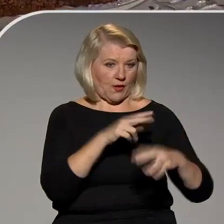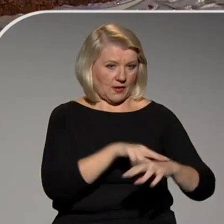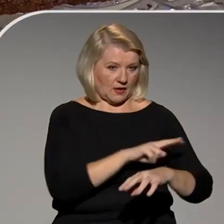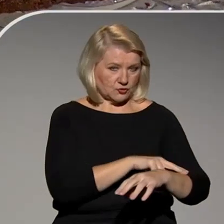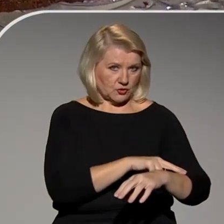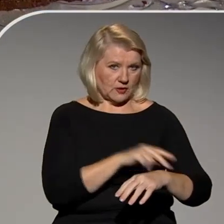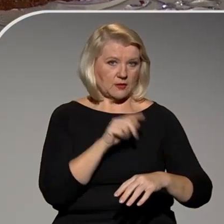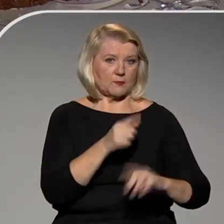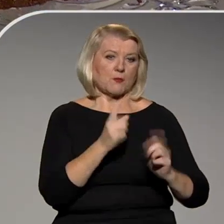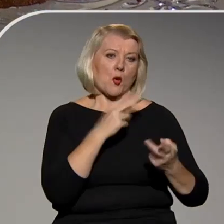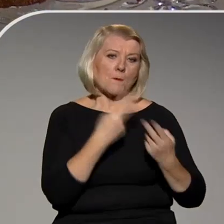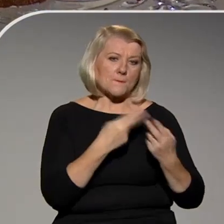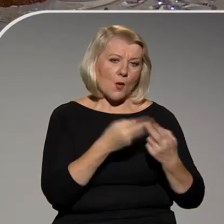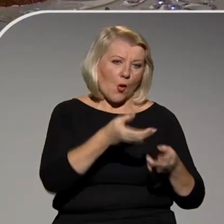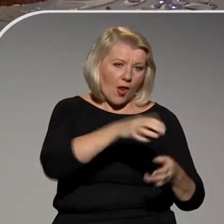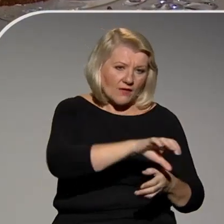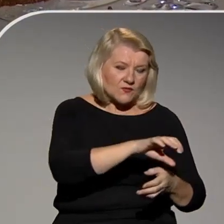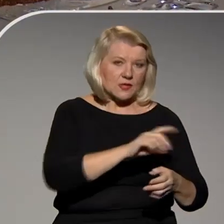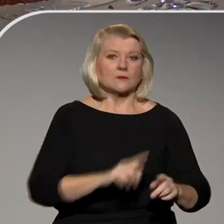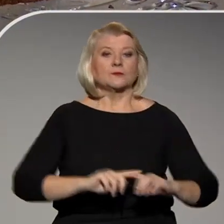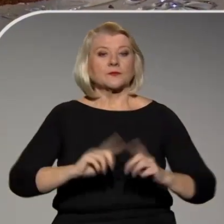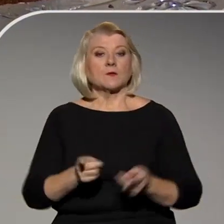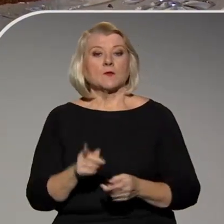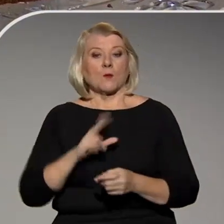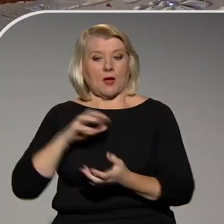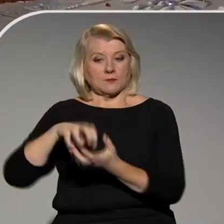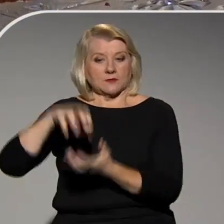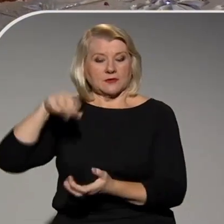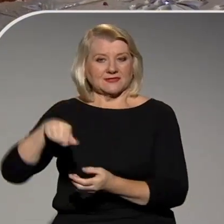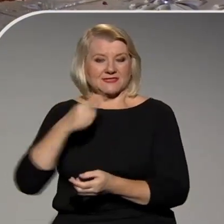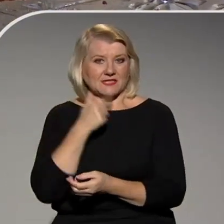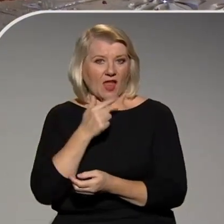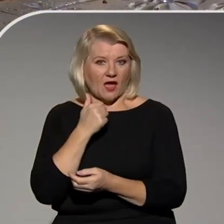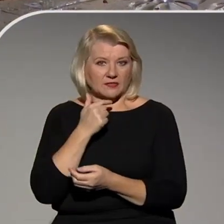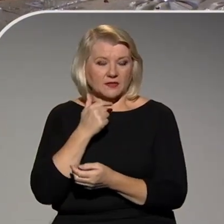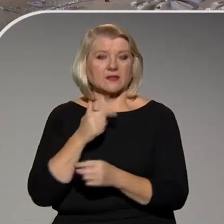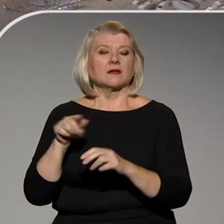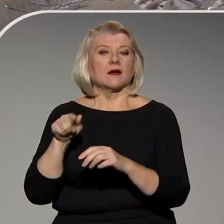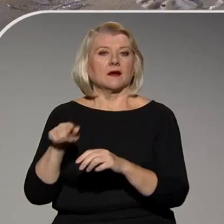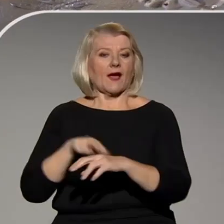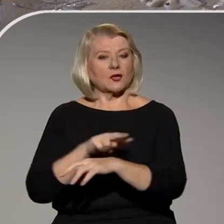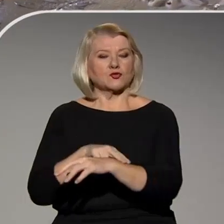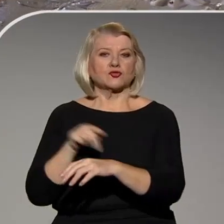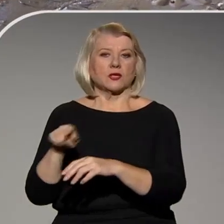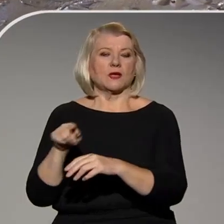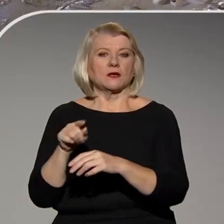využiju do polívek, ale i sladkou verzi, a tu trošku vylepším, že ji